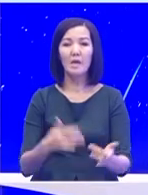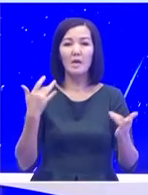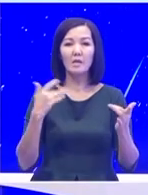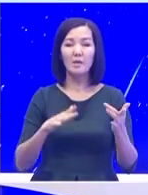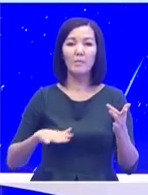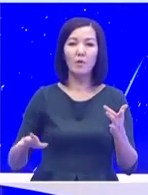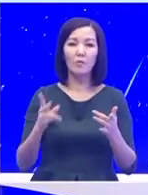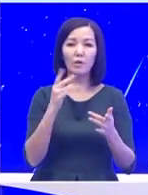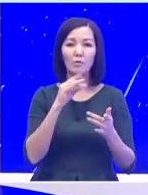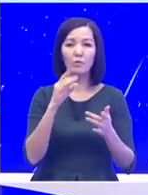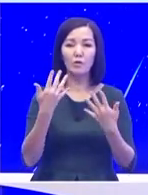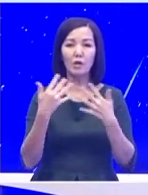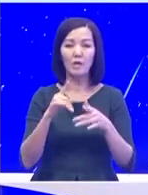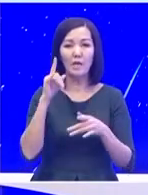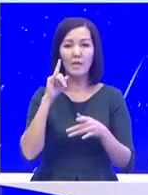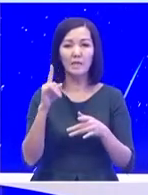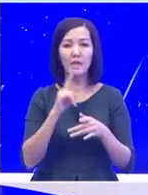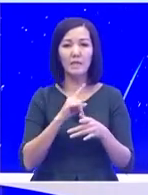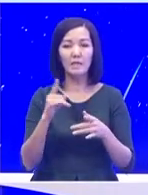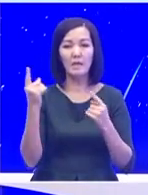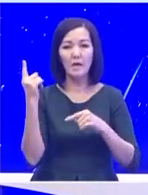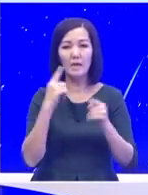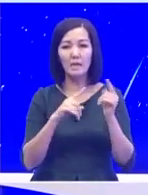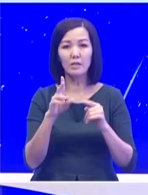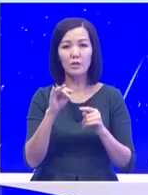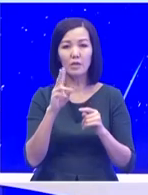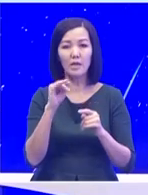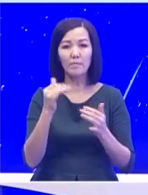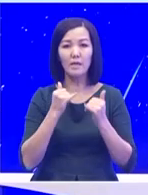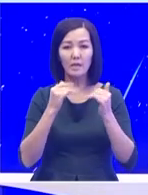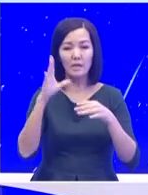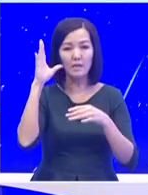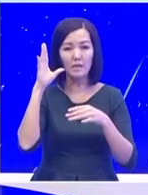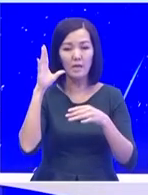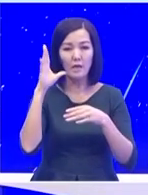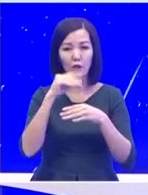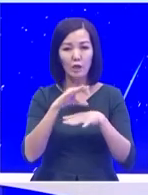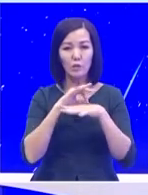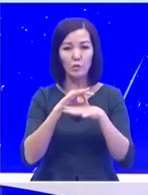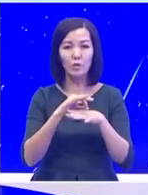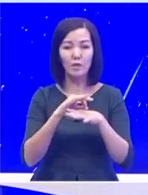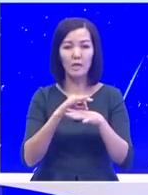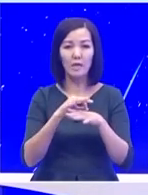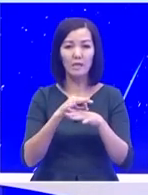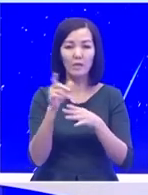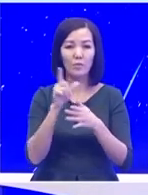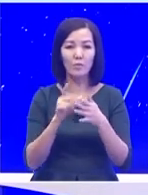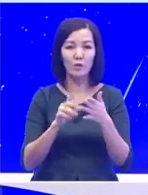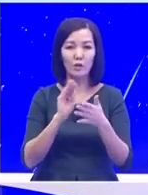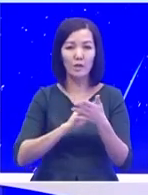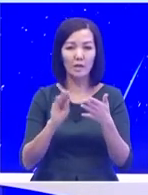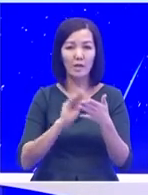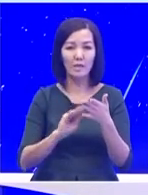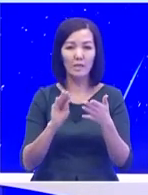Жамбыл ауданы Ұзынағаш ауылында қазақтың дауылпаз ақыны Есенқұл Жақыпбекке арналған еске алу кеші өтті. Көрнекті ақын жырлары көпшілік